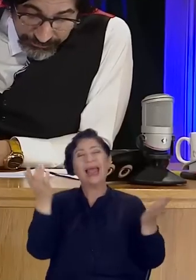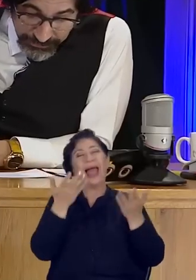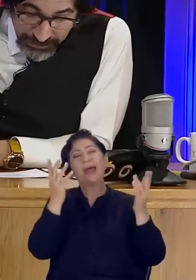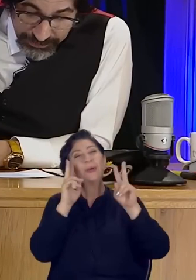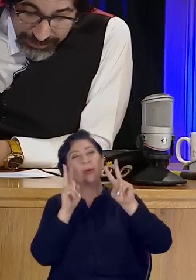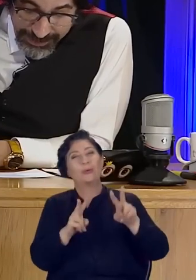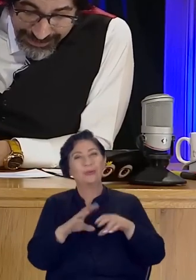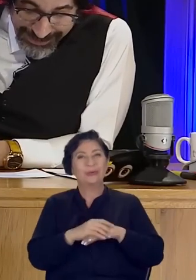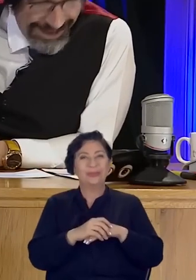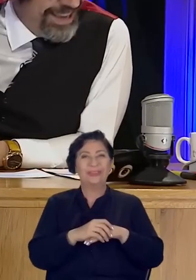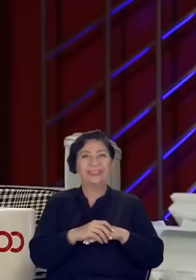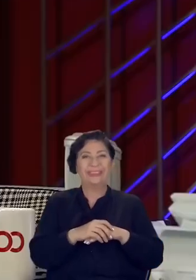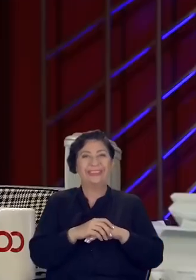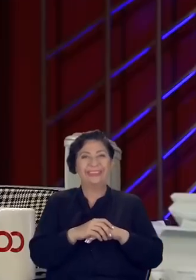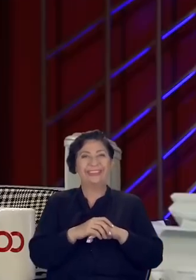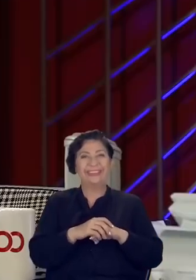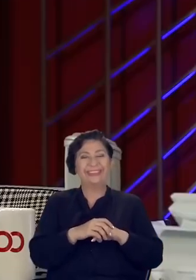gördü?